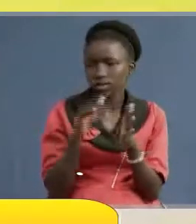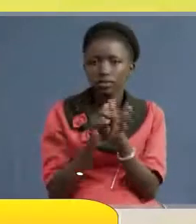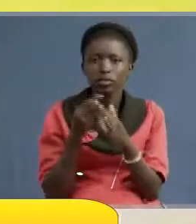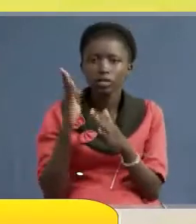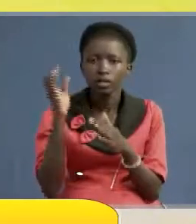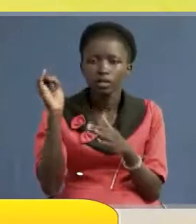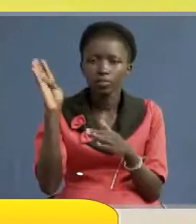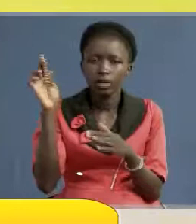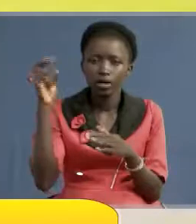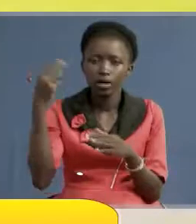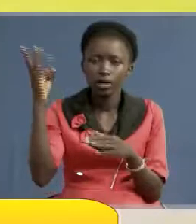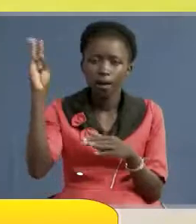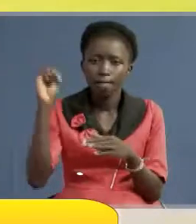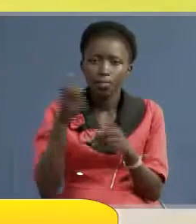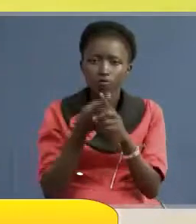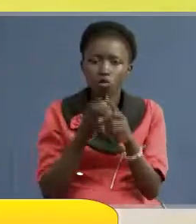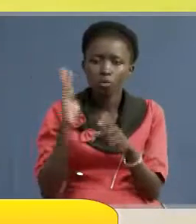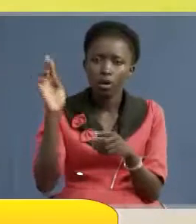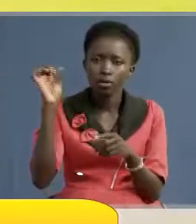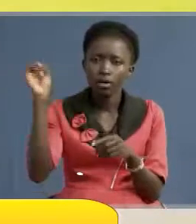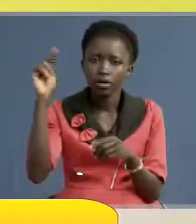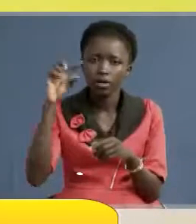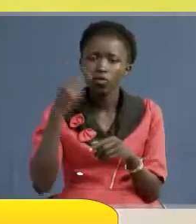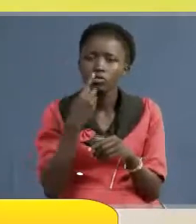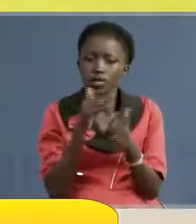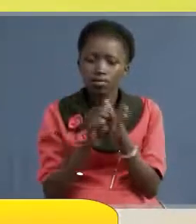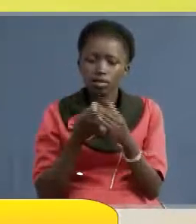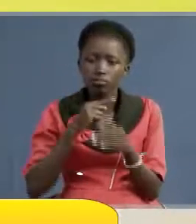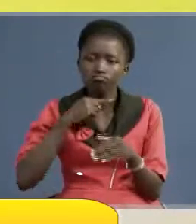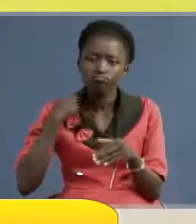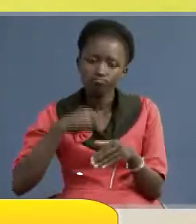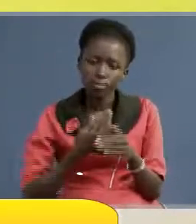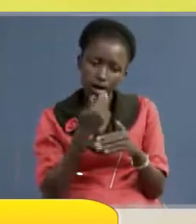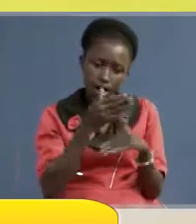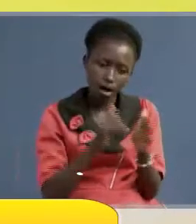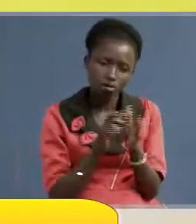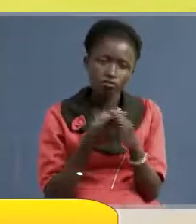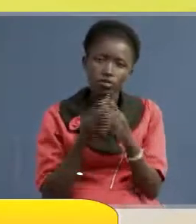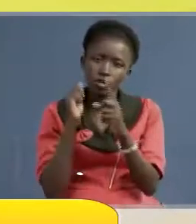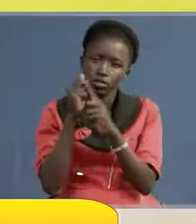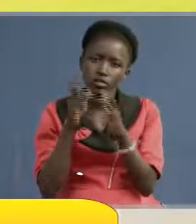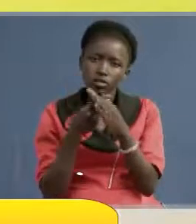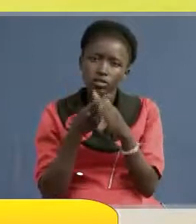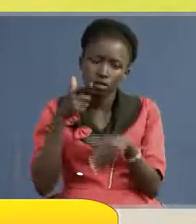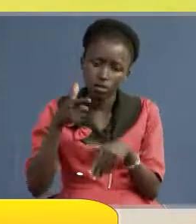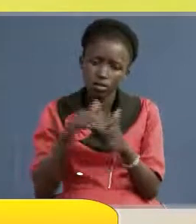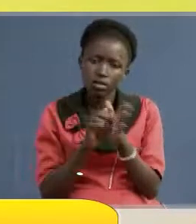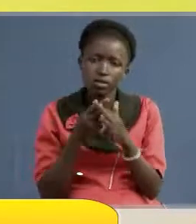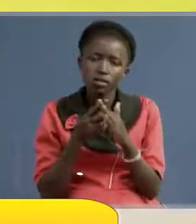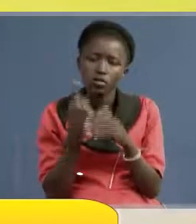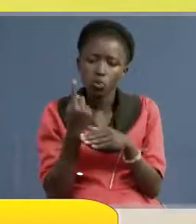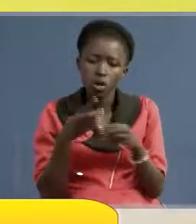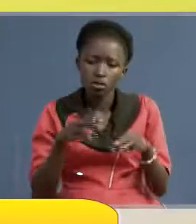cha Ibrahim Ewoi kutoka kaunti ya Baringo. Inasemekana alijitoa uhai baada ya kumpiga aliyekuwa mkewe risasi.